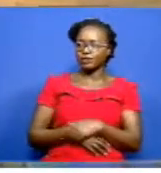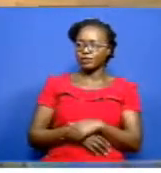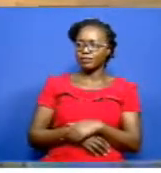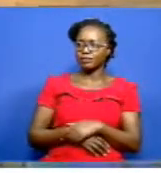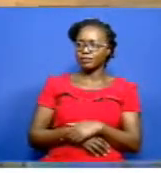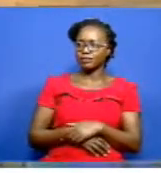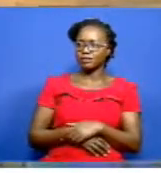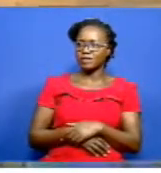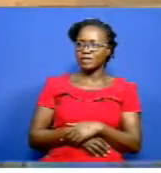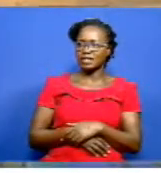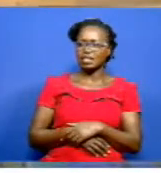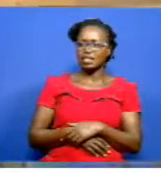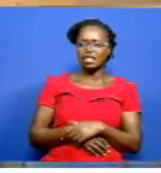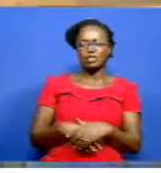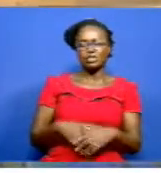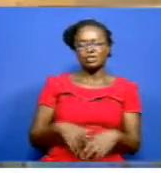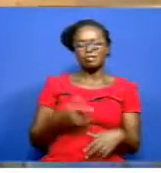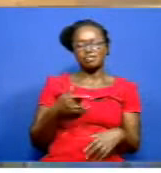kwa sababu